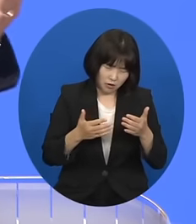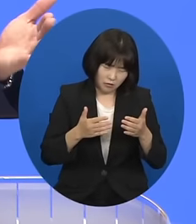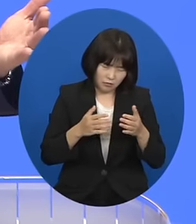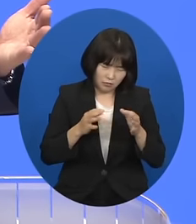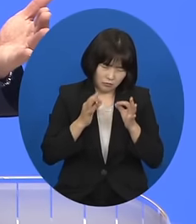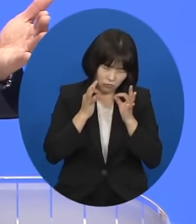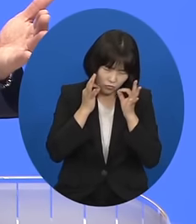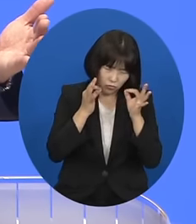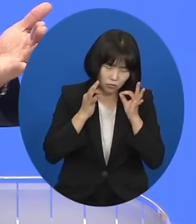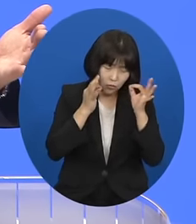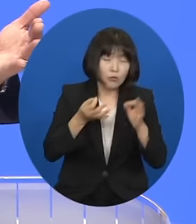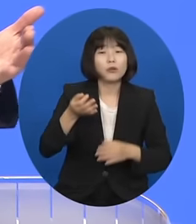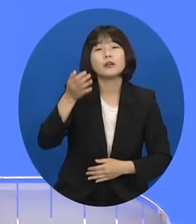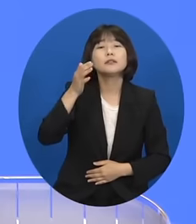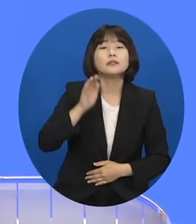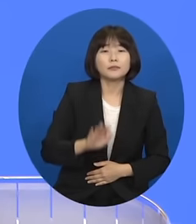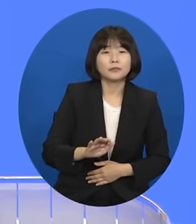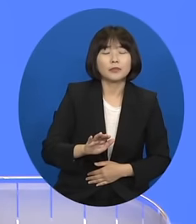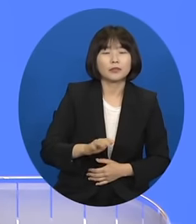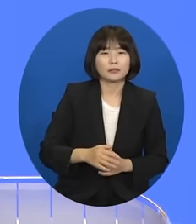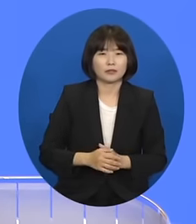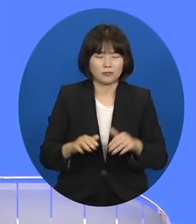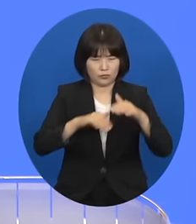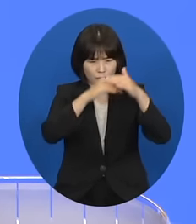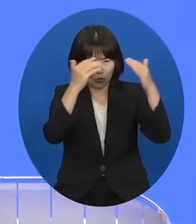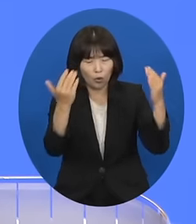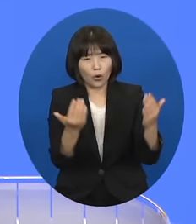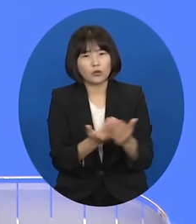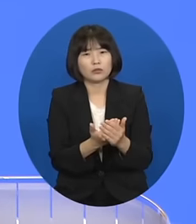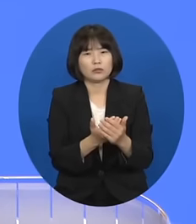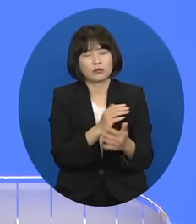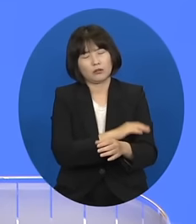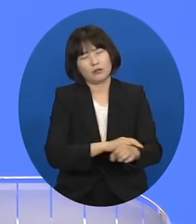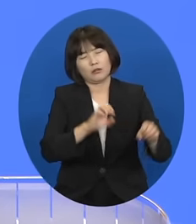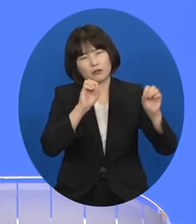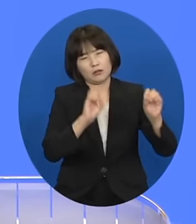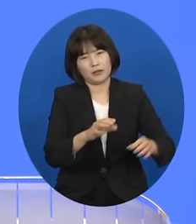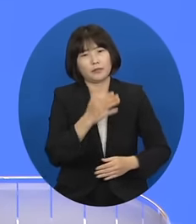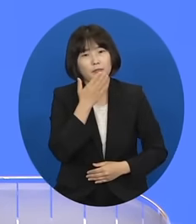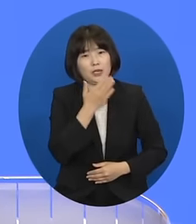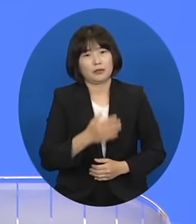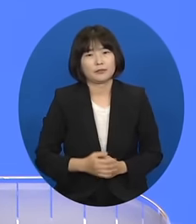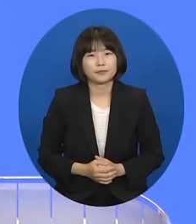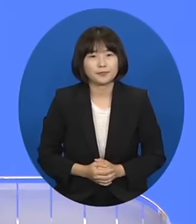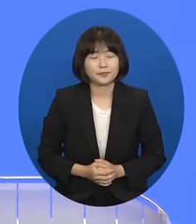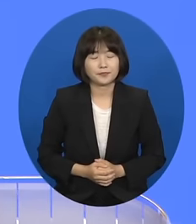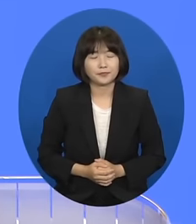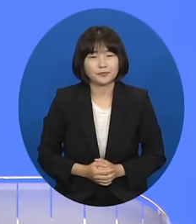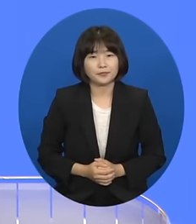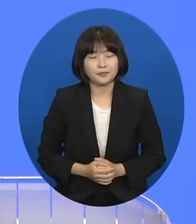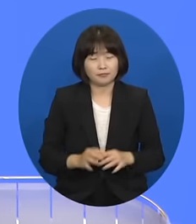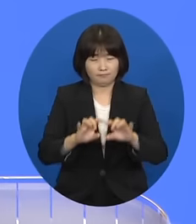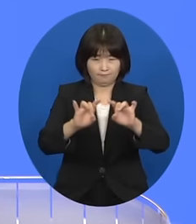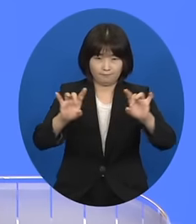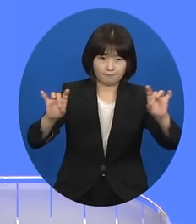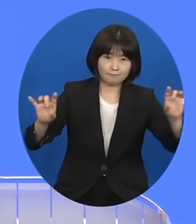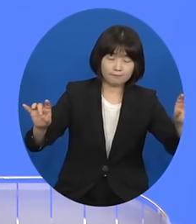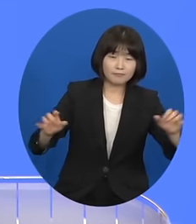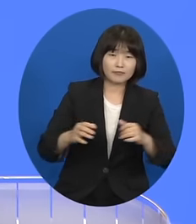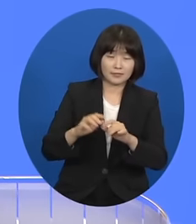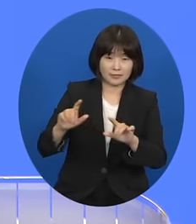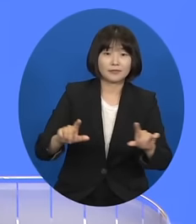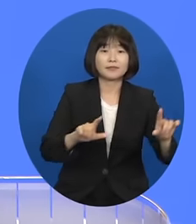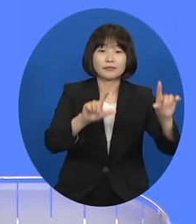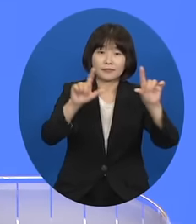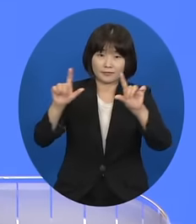일어나고 늦게까지 일하다가 자도 그 모든 것이 무너질 수 있는 거예요. 여러분은 각자 지금 다 다른 위치에서